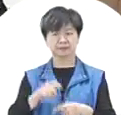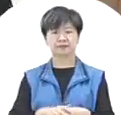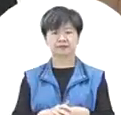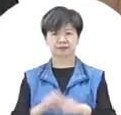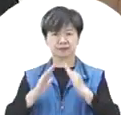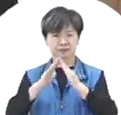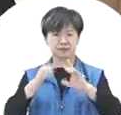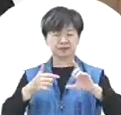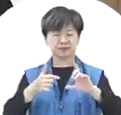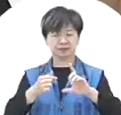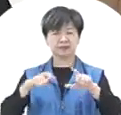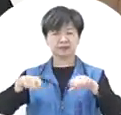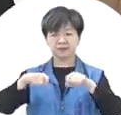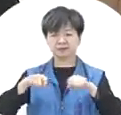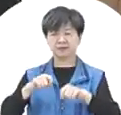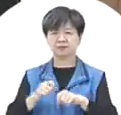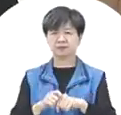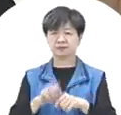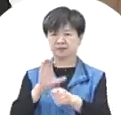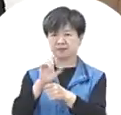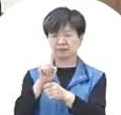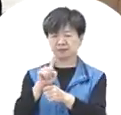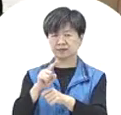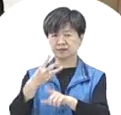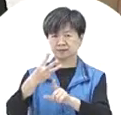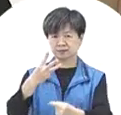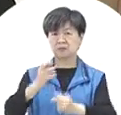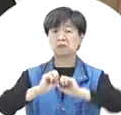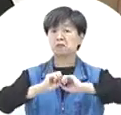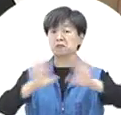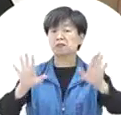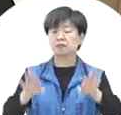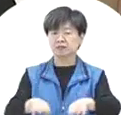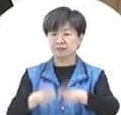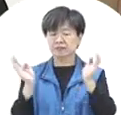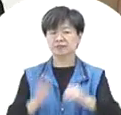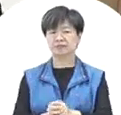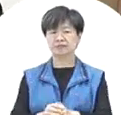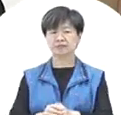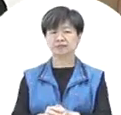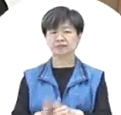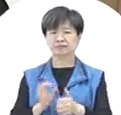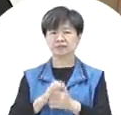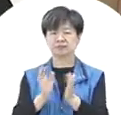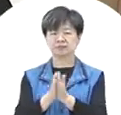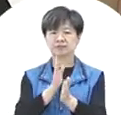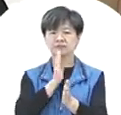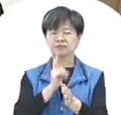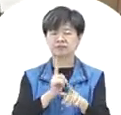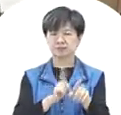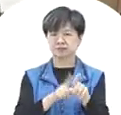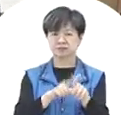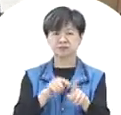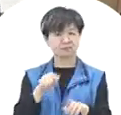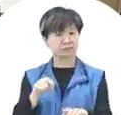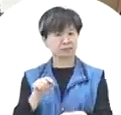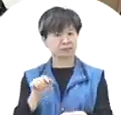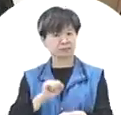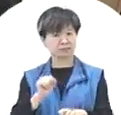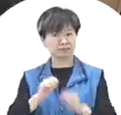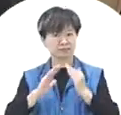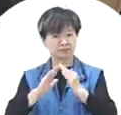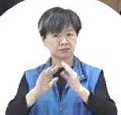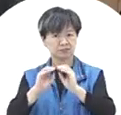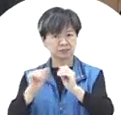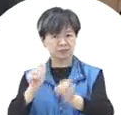市计划是在1991年3月发布实施的， 是 主系计都是长， 所以没有办法采湿地重划嘛，